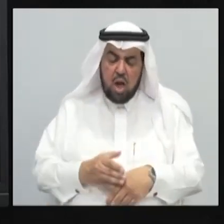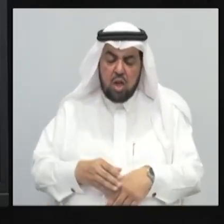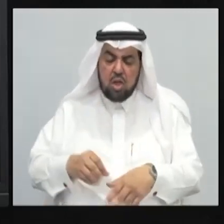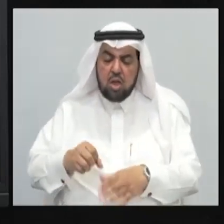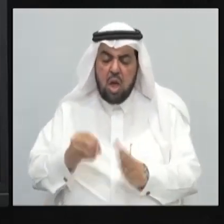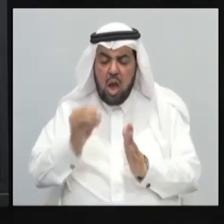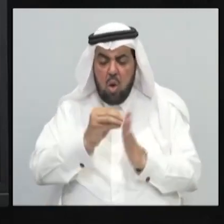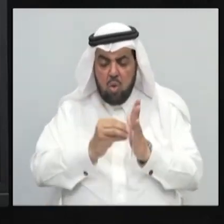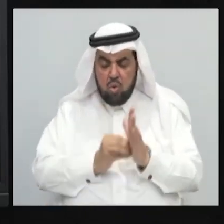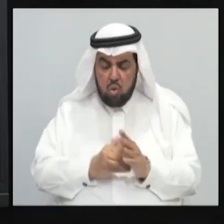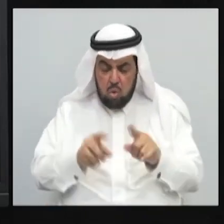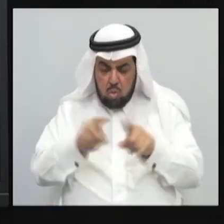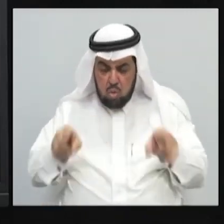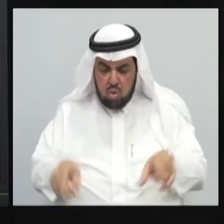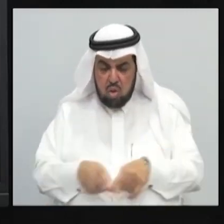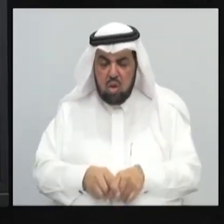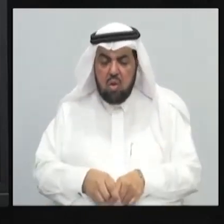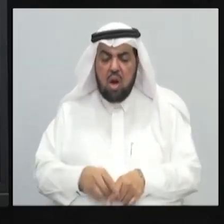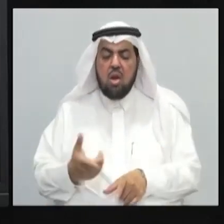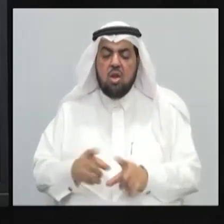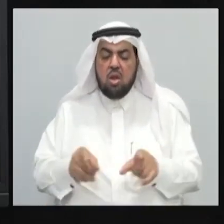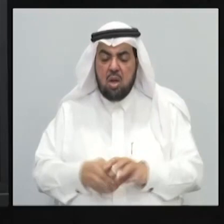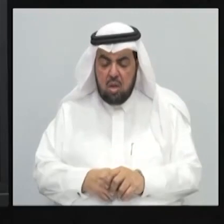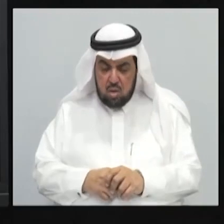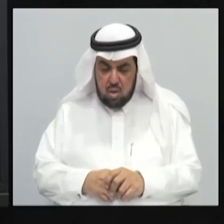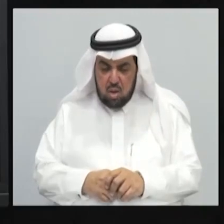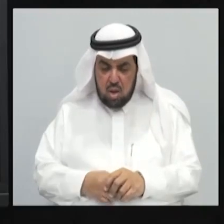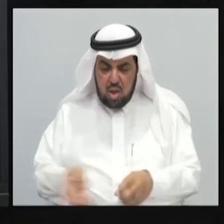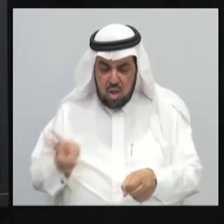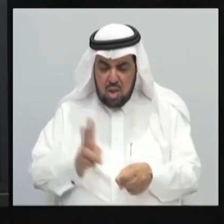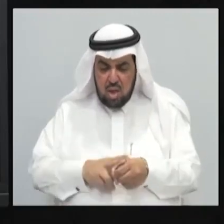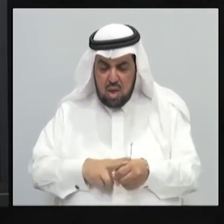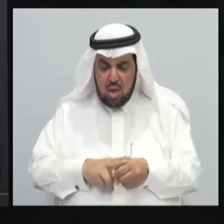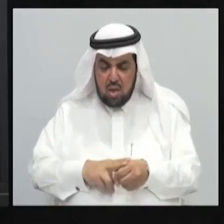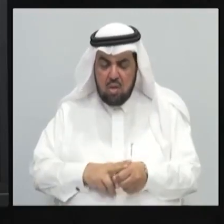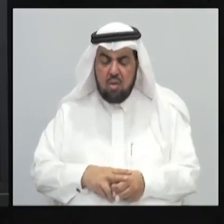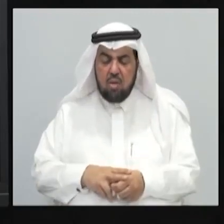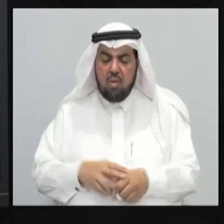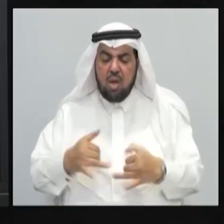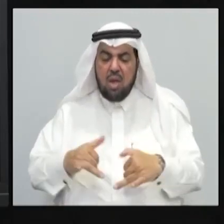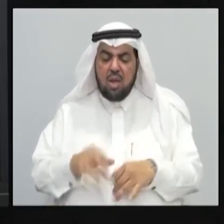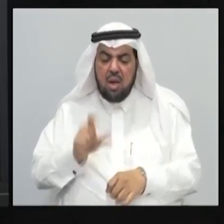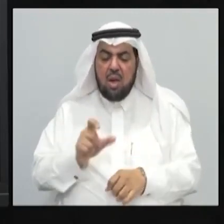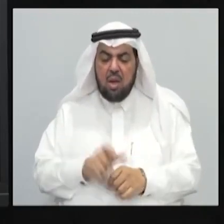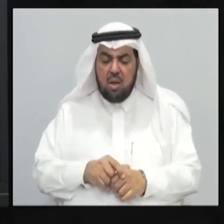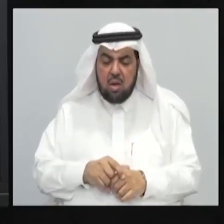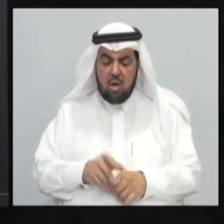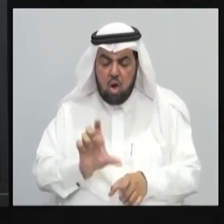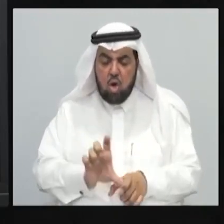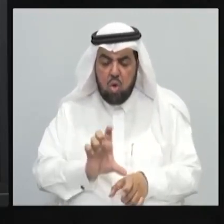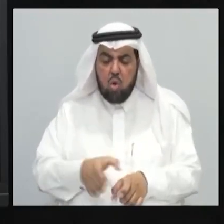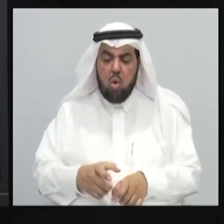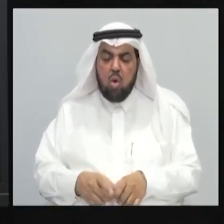ادراج عنصر مستطيل وعرفنا من اين ندرج هذا العنصر لتكرار هذا العنصر عن طريق النقر بكنترول